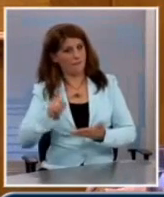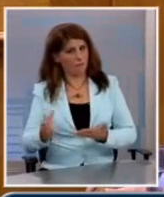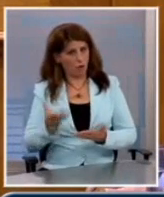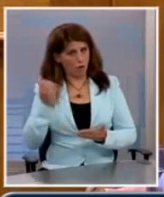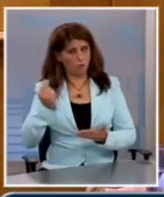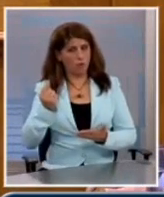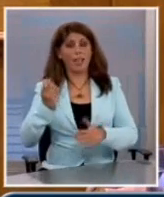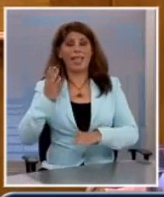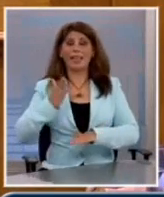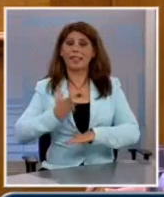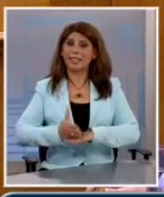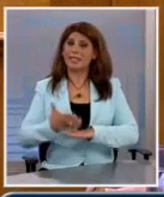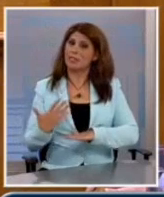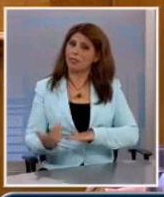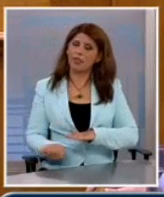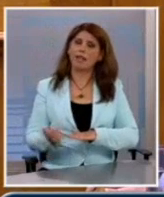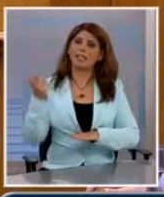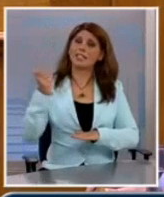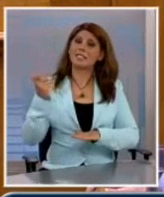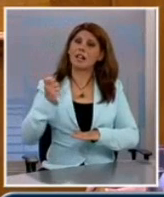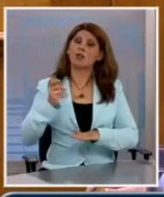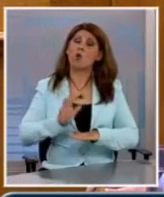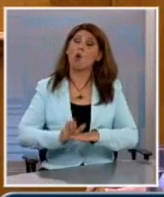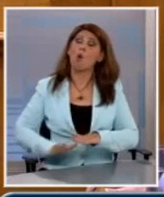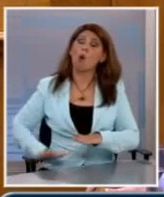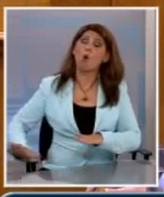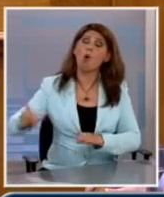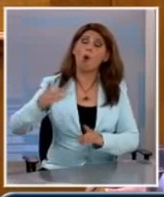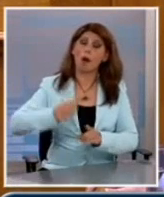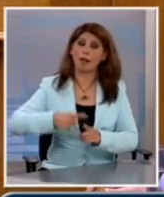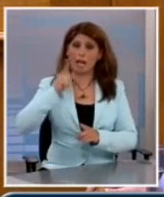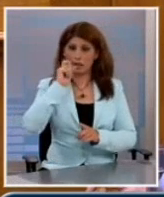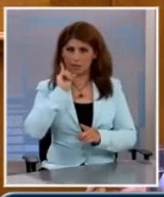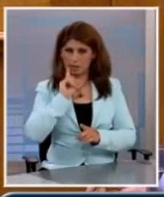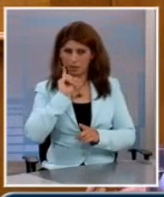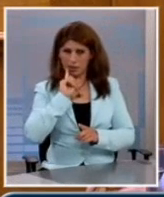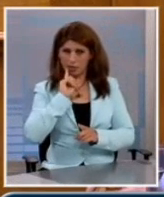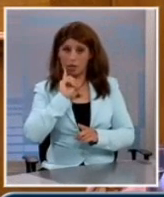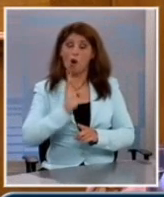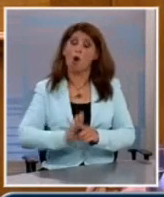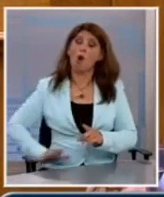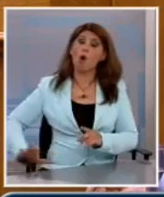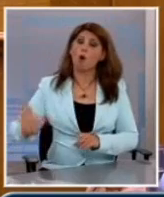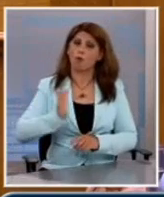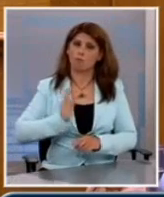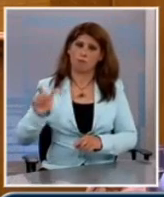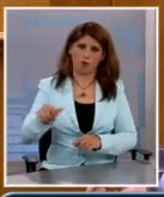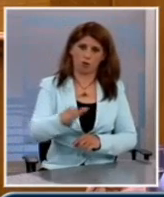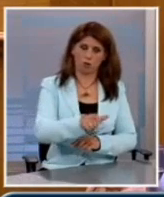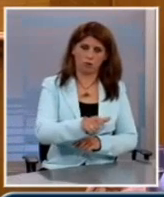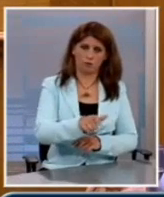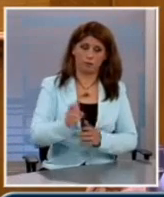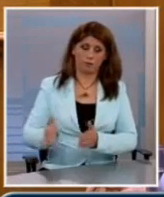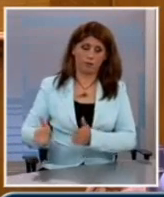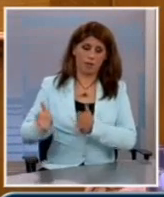θα εγγυάται τις συντάξεις όλων των Ελλήνων και των Ελληνίδων, όλων των πολιτών, και